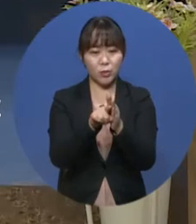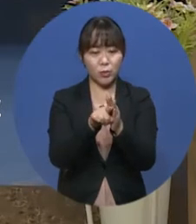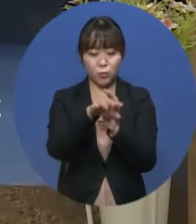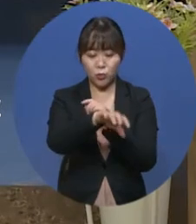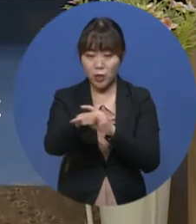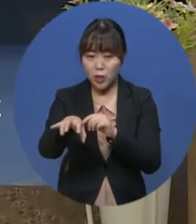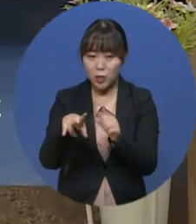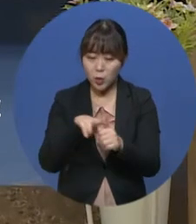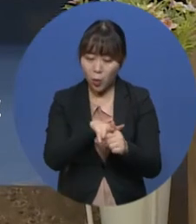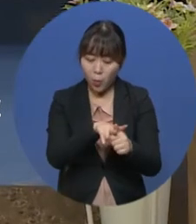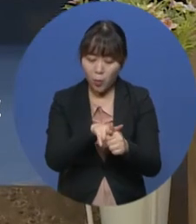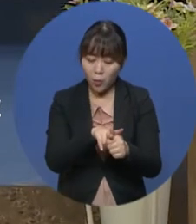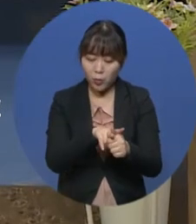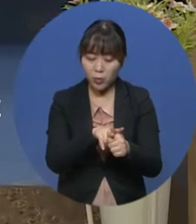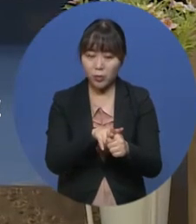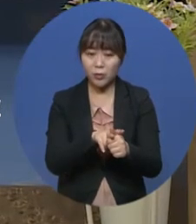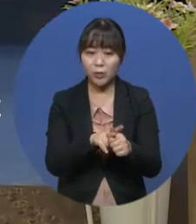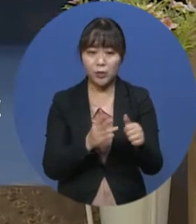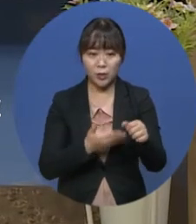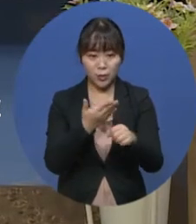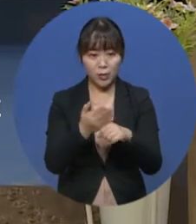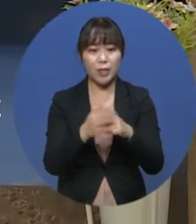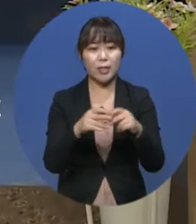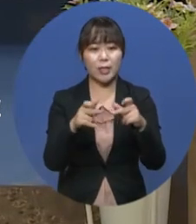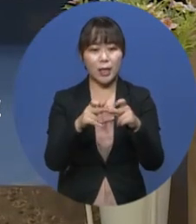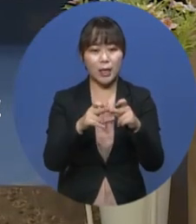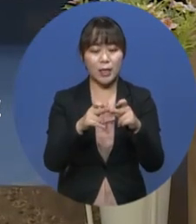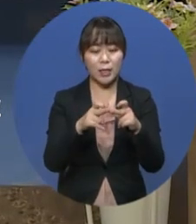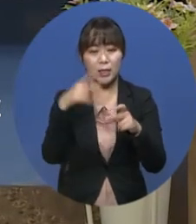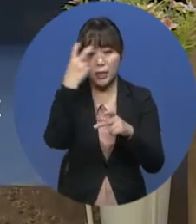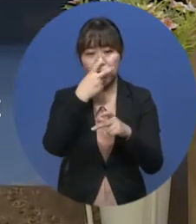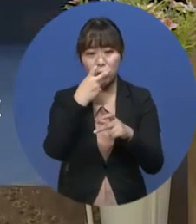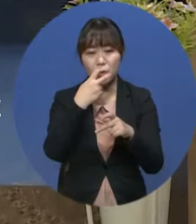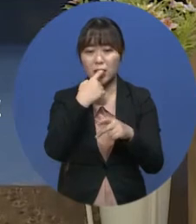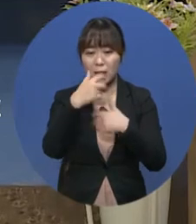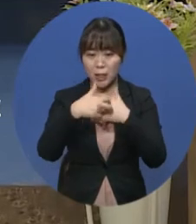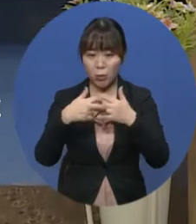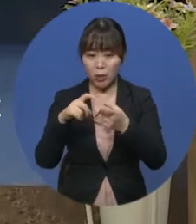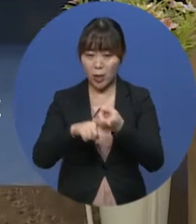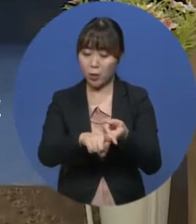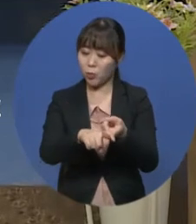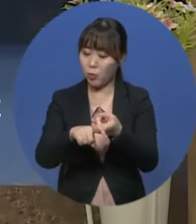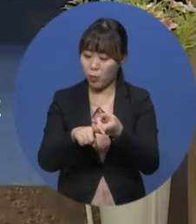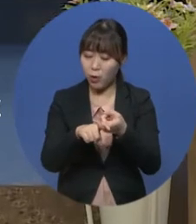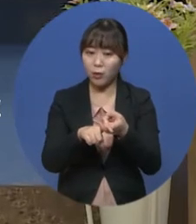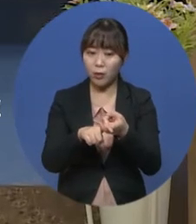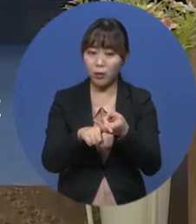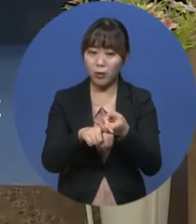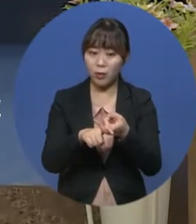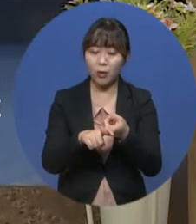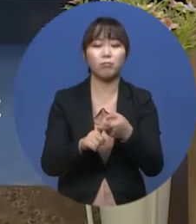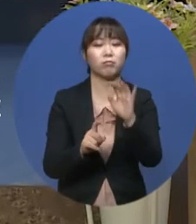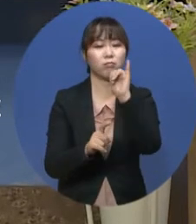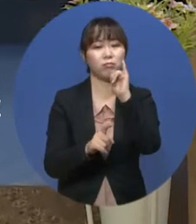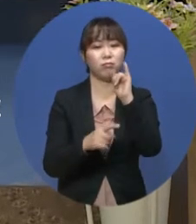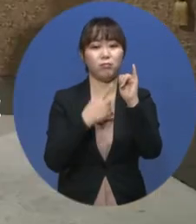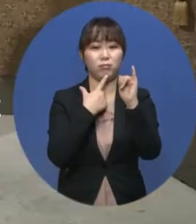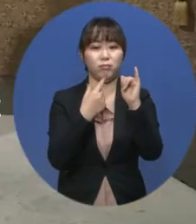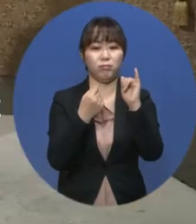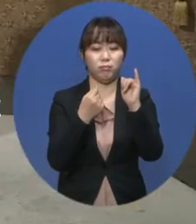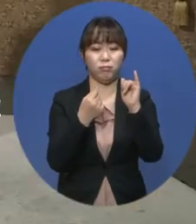위치정보로 제공하고 있는 장애인 진료 치과 네트워크 라는 것을 네트워크가 있습니다 예